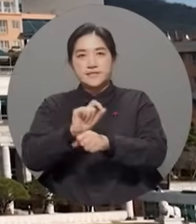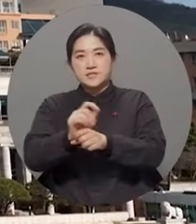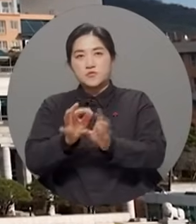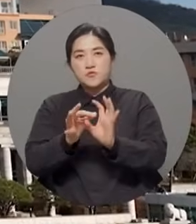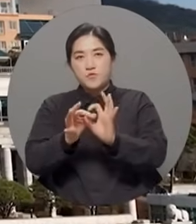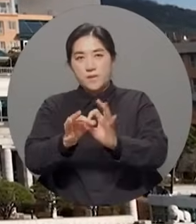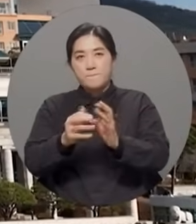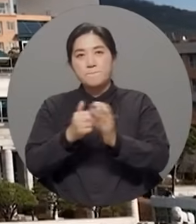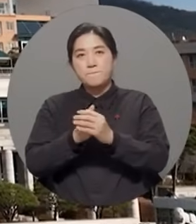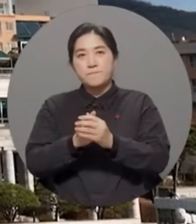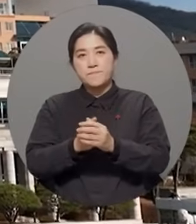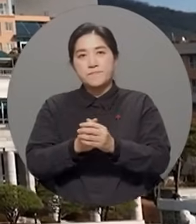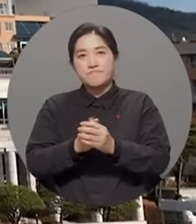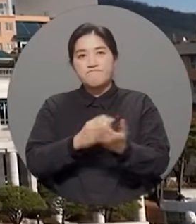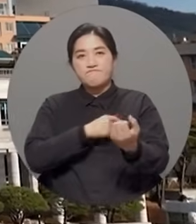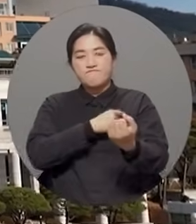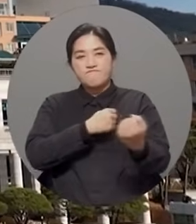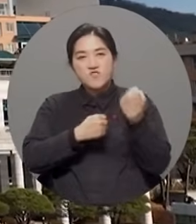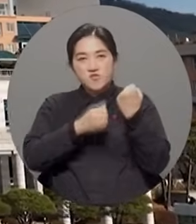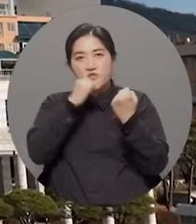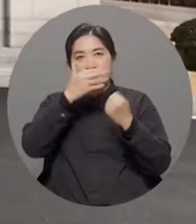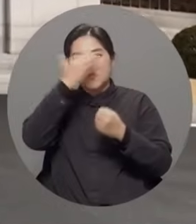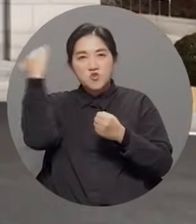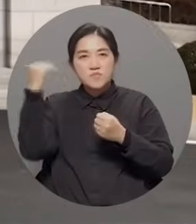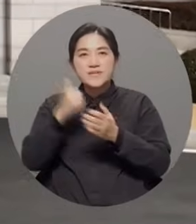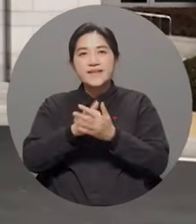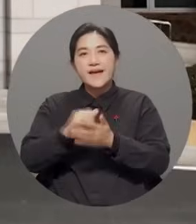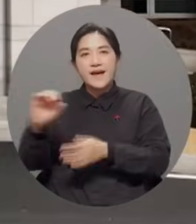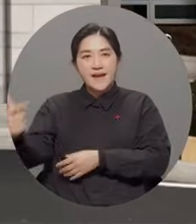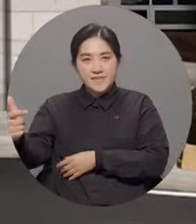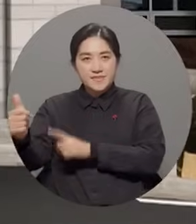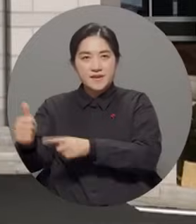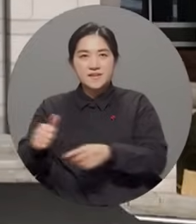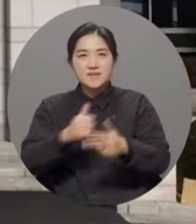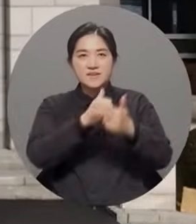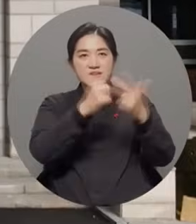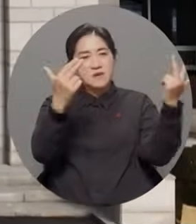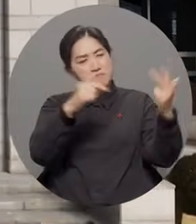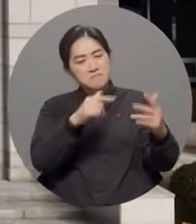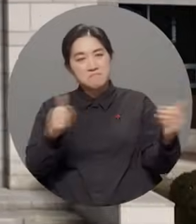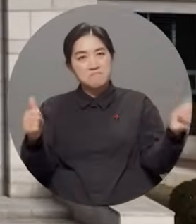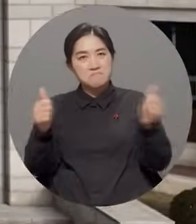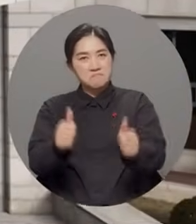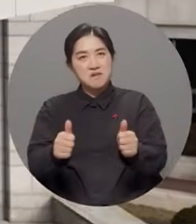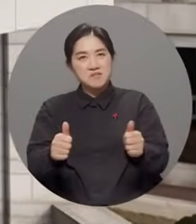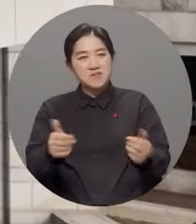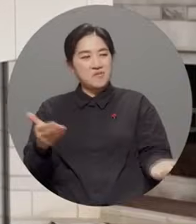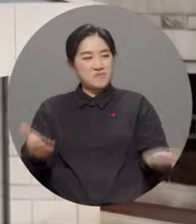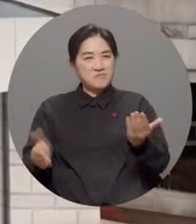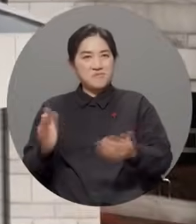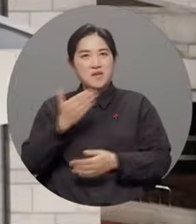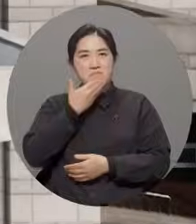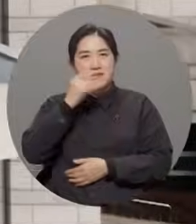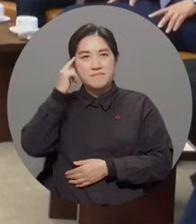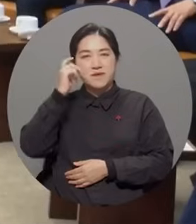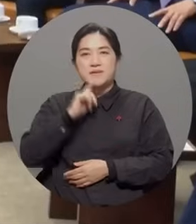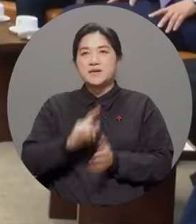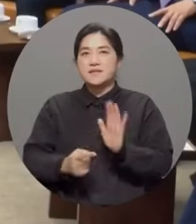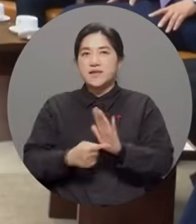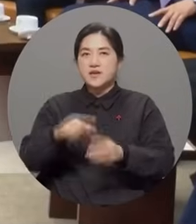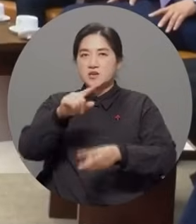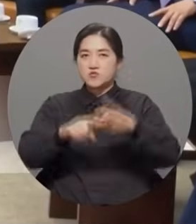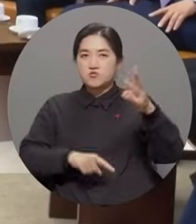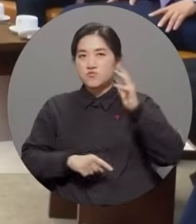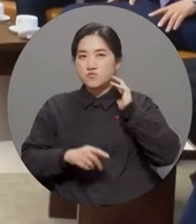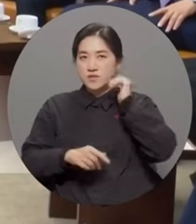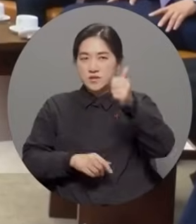관계자는 유능하고 젊은 한 장관이 이 대표와 함께 서 있는 모습만으로도 대비될 것이라고 말했습니다. 윤